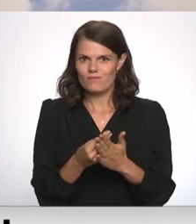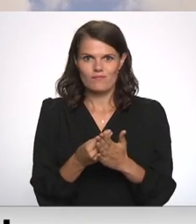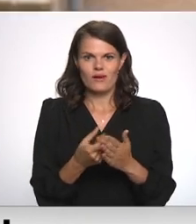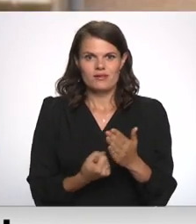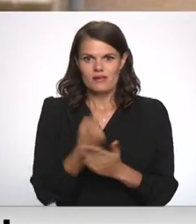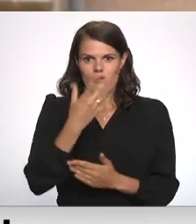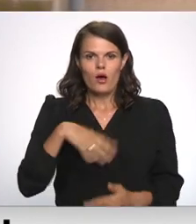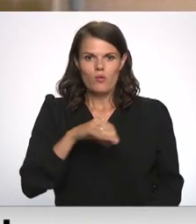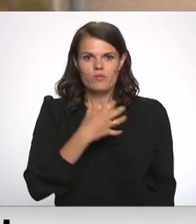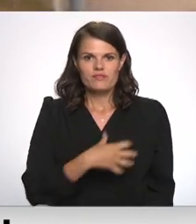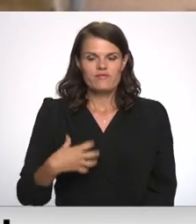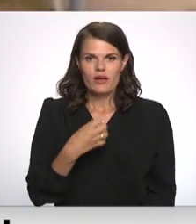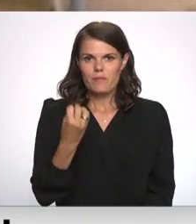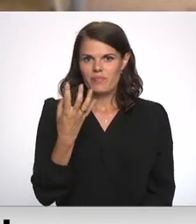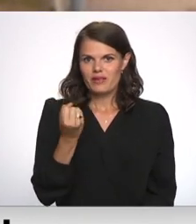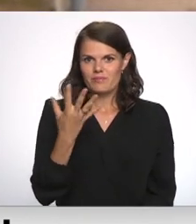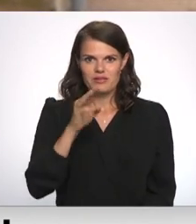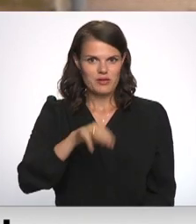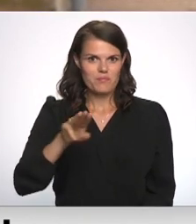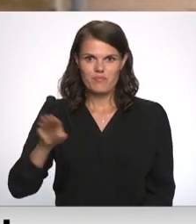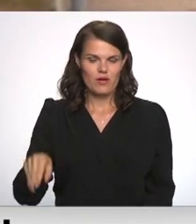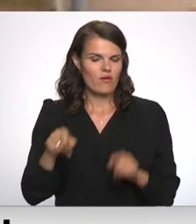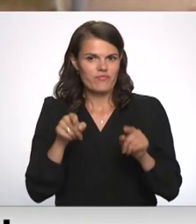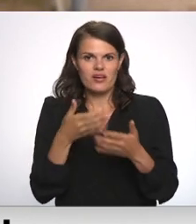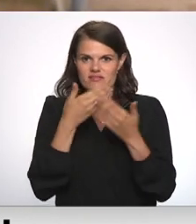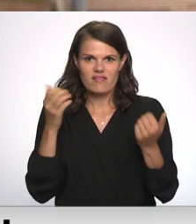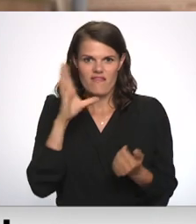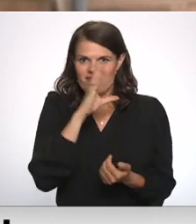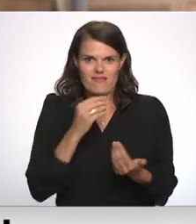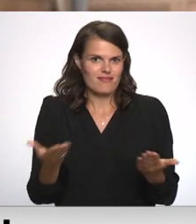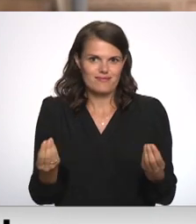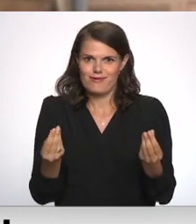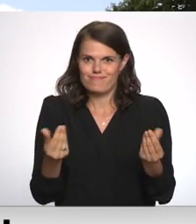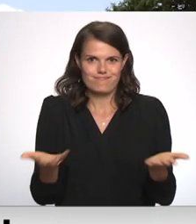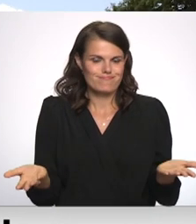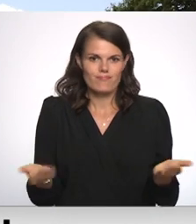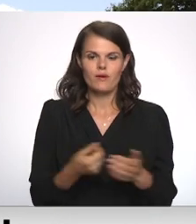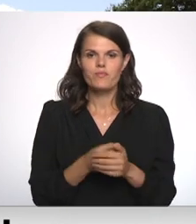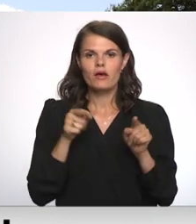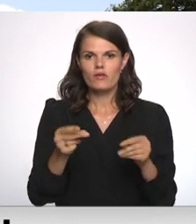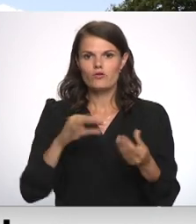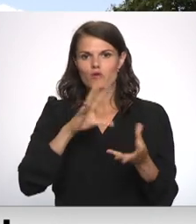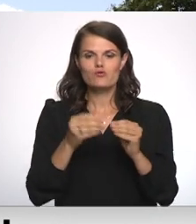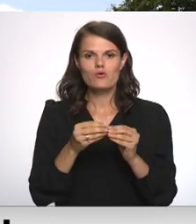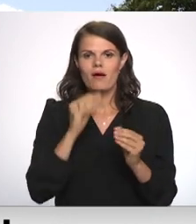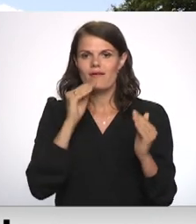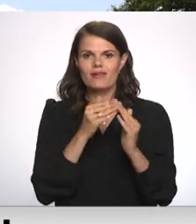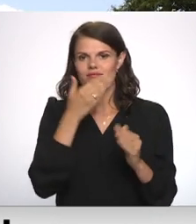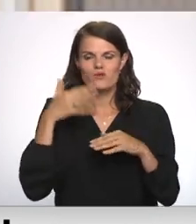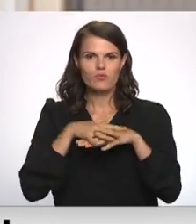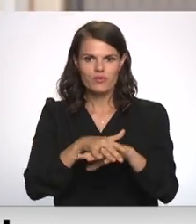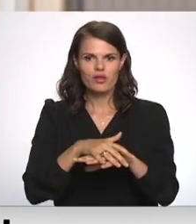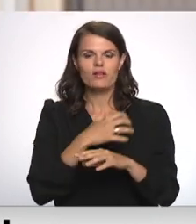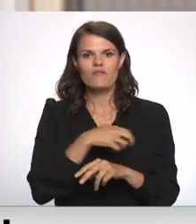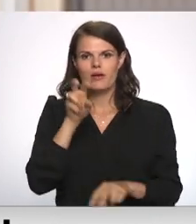mums vajag 15 miljonus. Jā. Nu, tas nav iespējams ne fiziski, teiksim, nekā. Šāda summa Rēzeknes siltumtīkliem gan